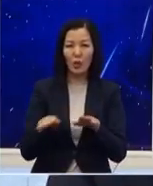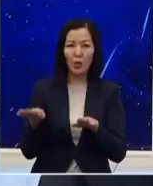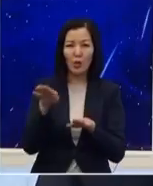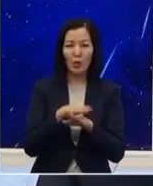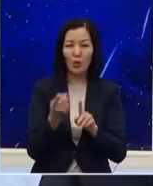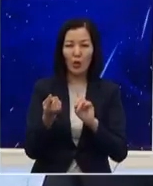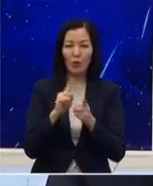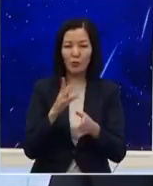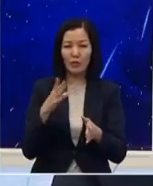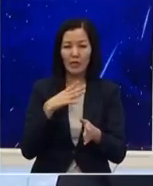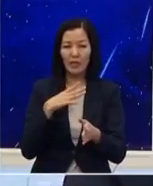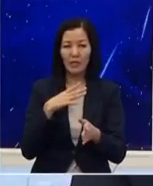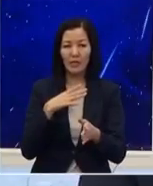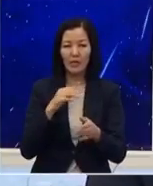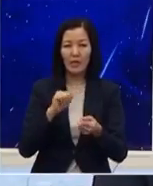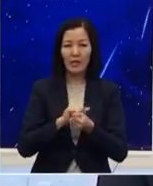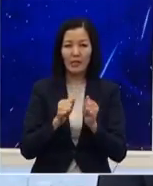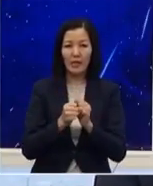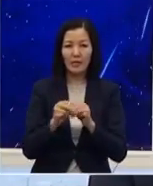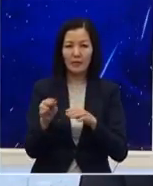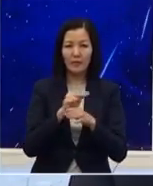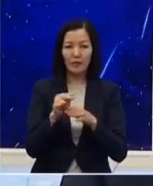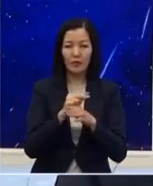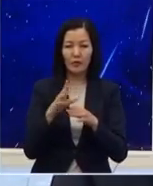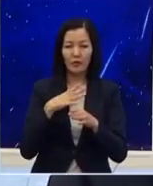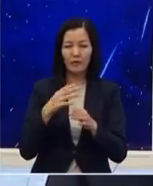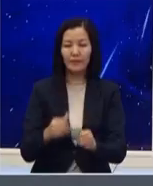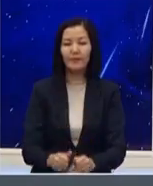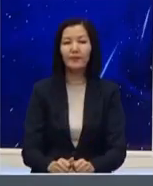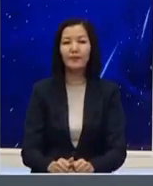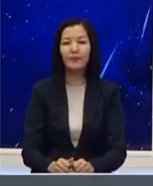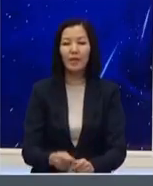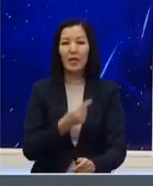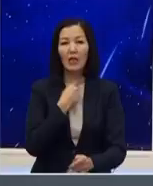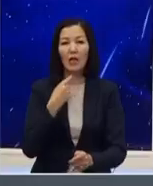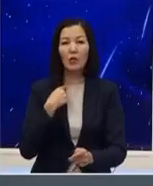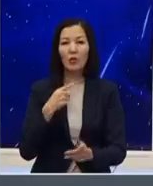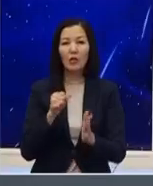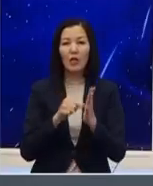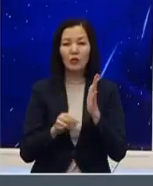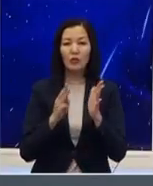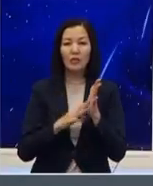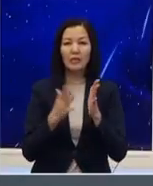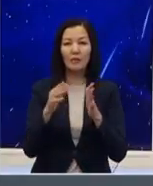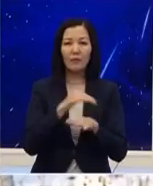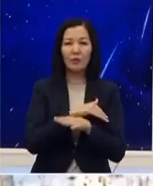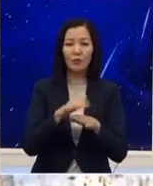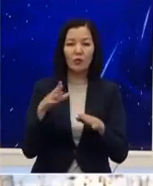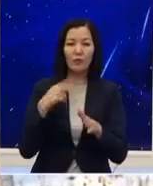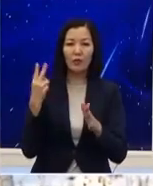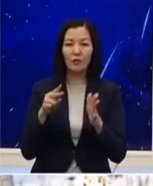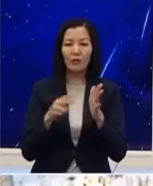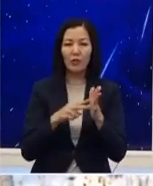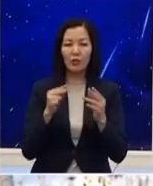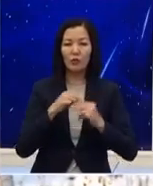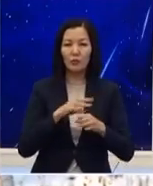асфальттерін ауыстырдық. Бұл жерде бордюр ауыстырылды, поревриктер ауыстырылды. Талдықорғанда 685 көше бар, оның 27-сі жұмыспен